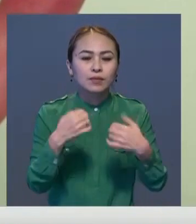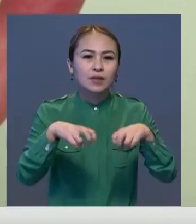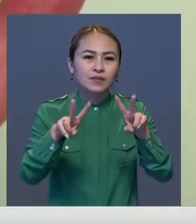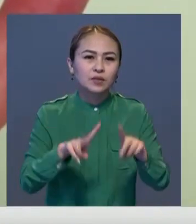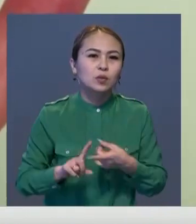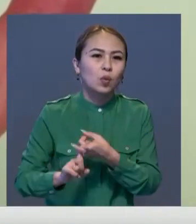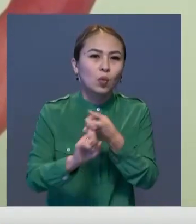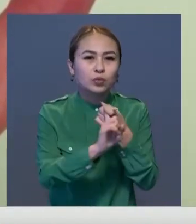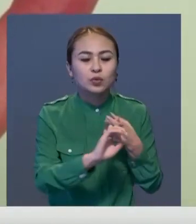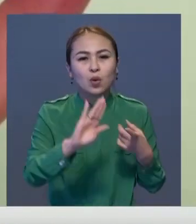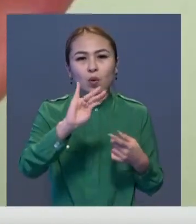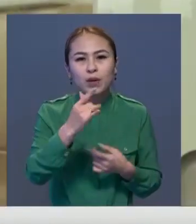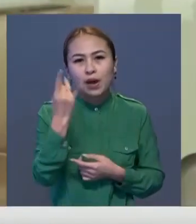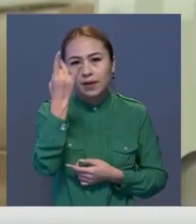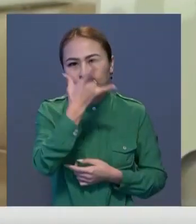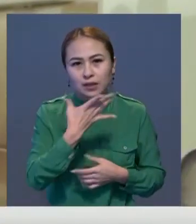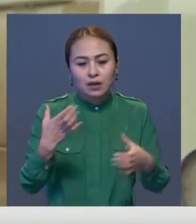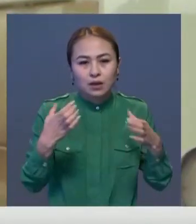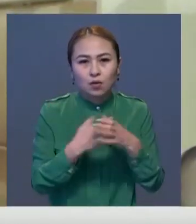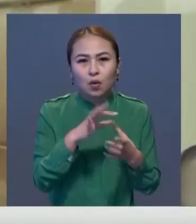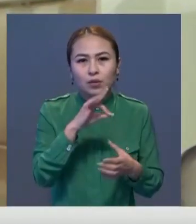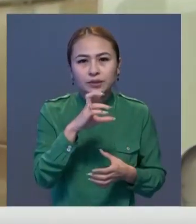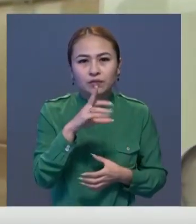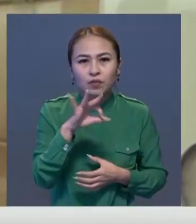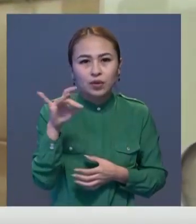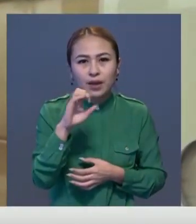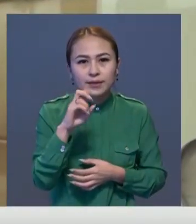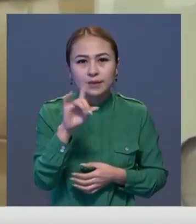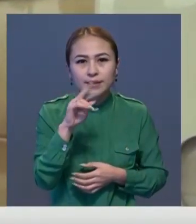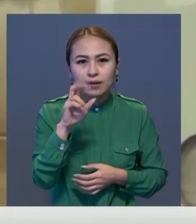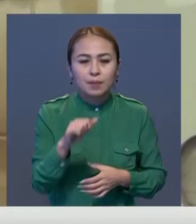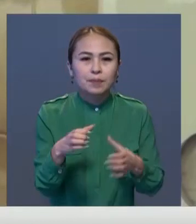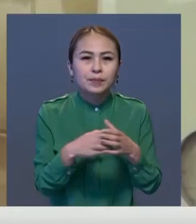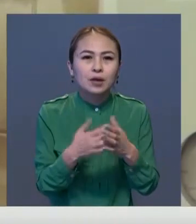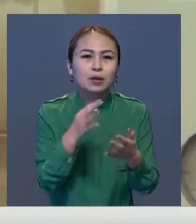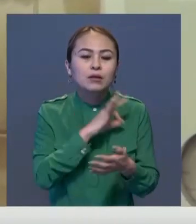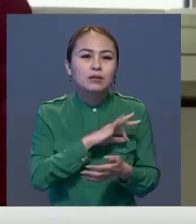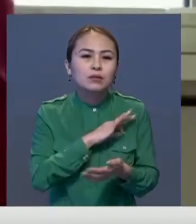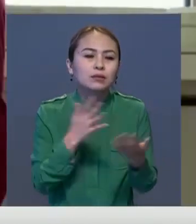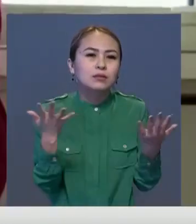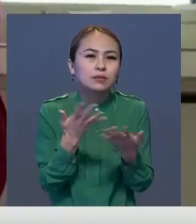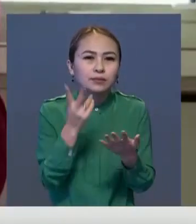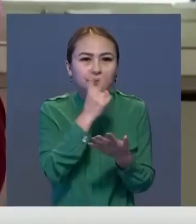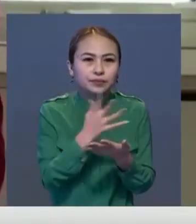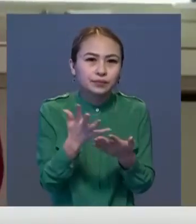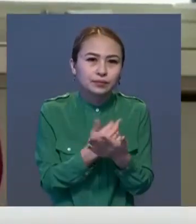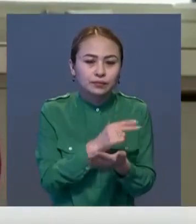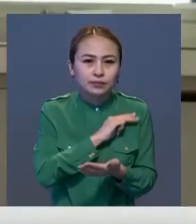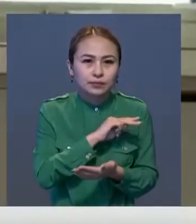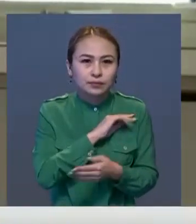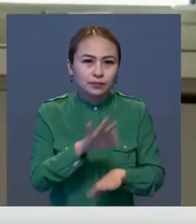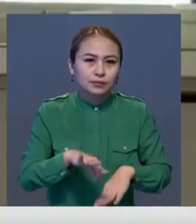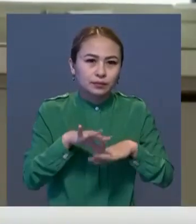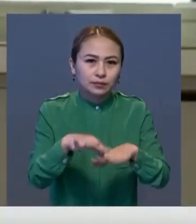Бүгінде мамандар вирустың оңтүстік африкалық штамына қарсы Оксфордтың AstraZeneca препараты қаншалықты тиімді екенін анықтау үшін толық зерттеу